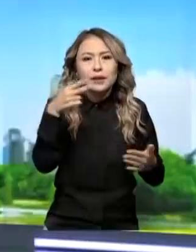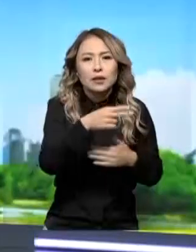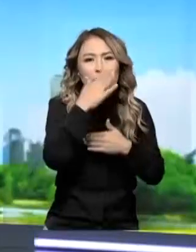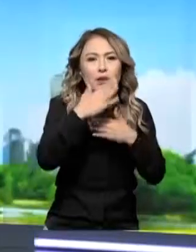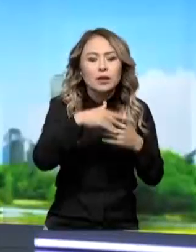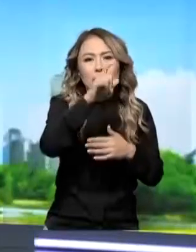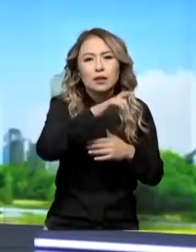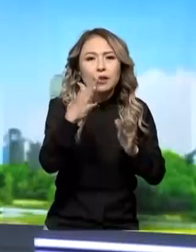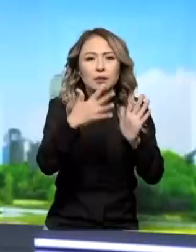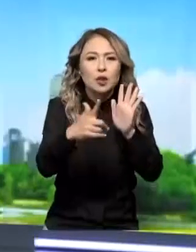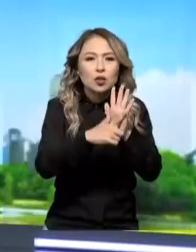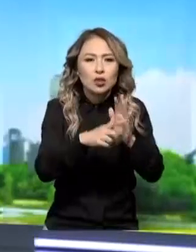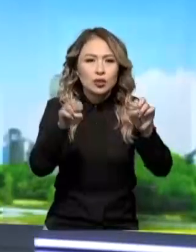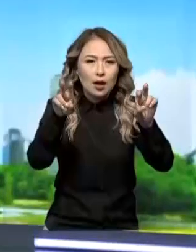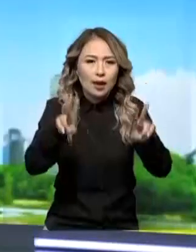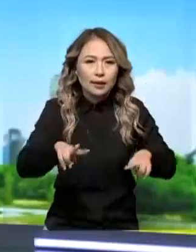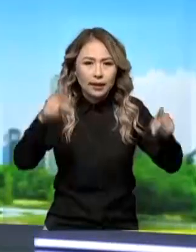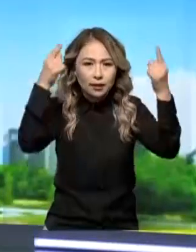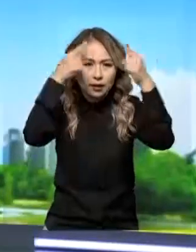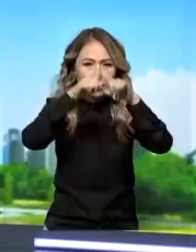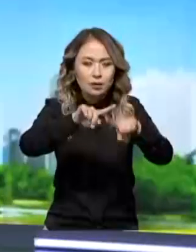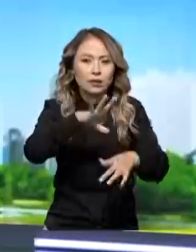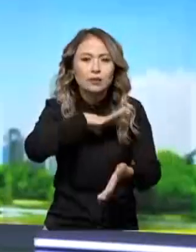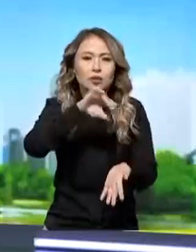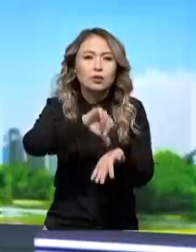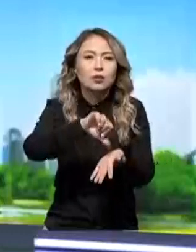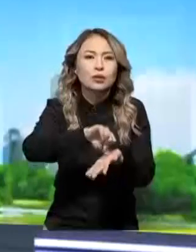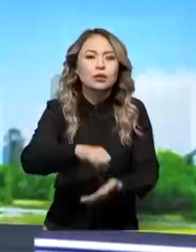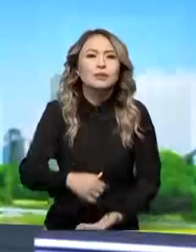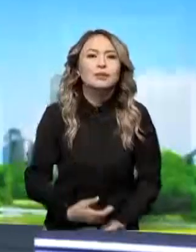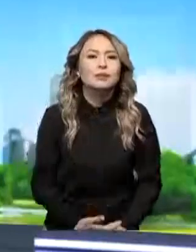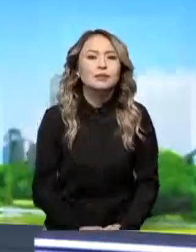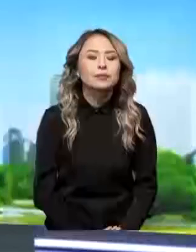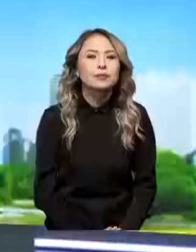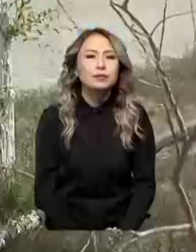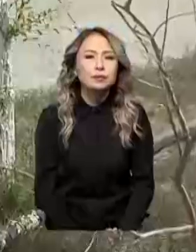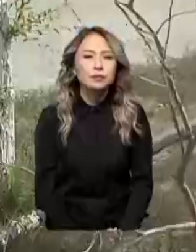Оған 2000-ға тарта адам мен 57 арнайы техника жұмылдырылды.